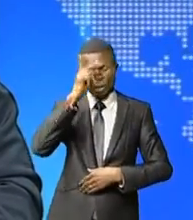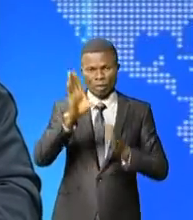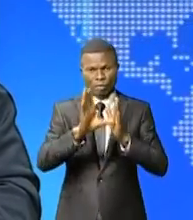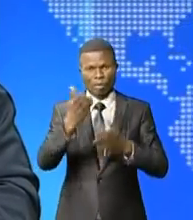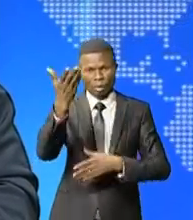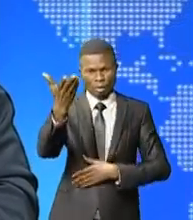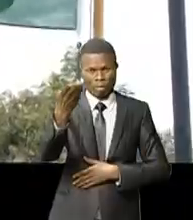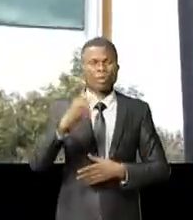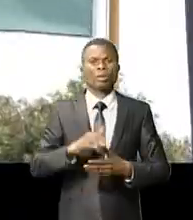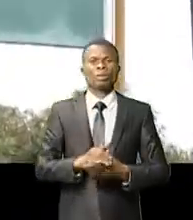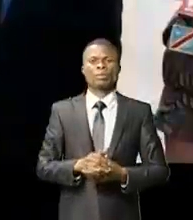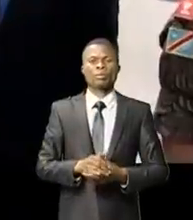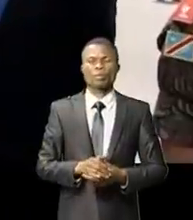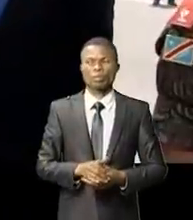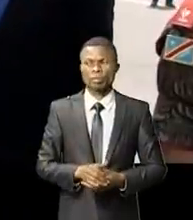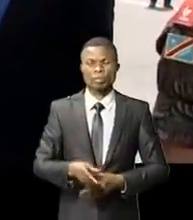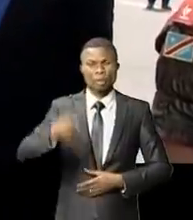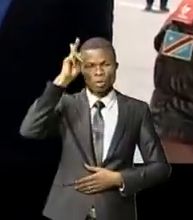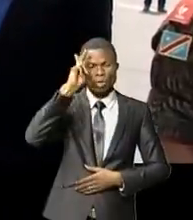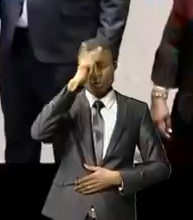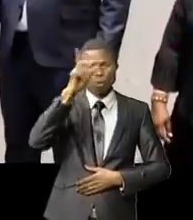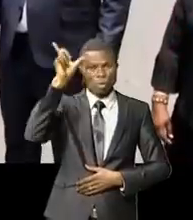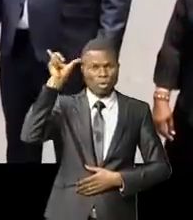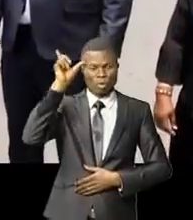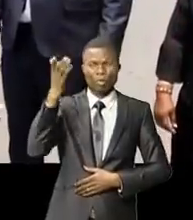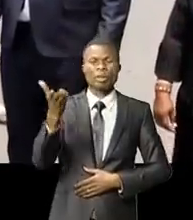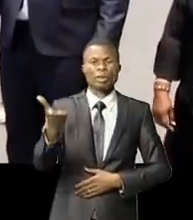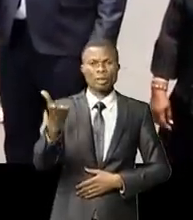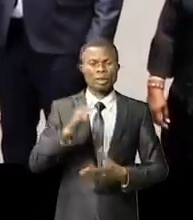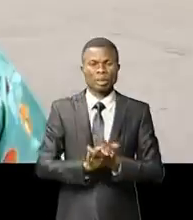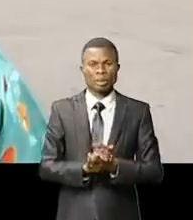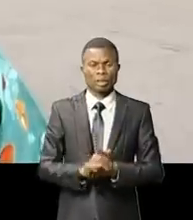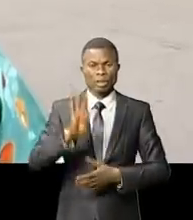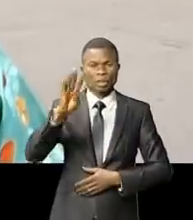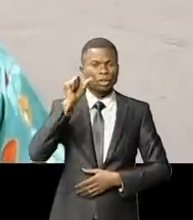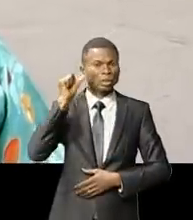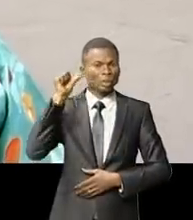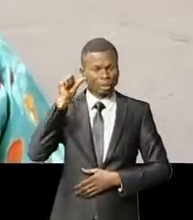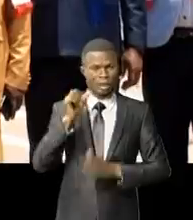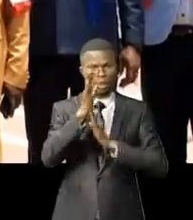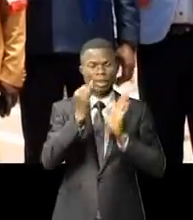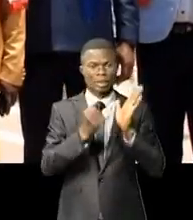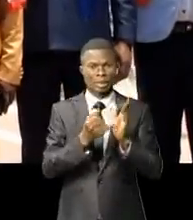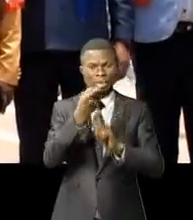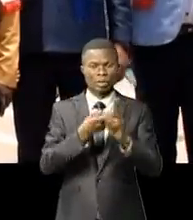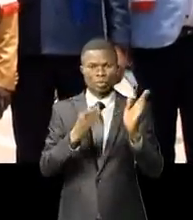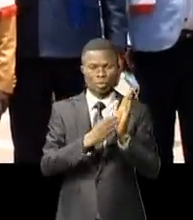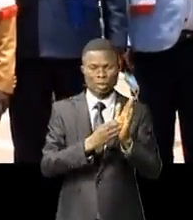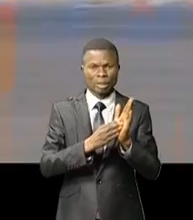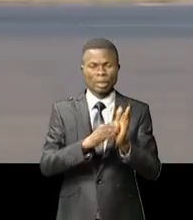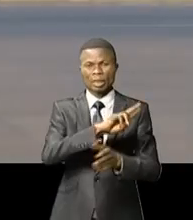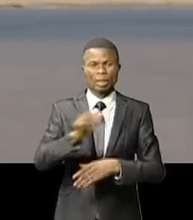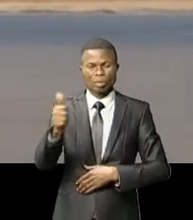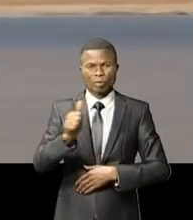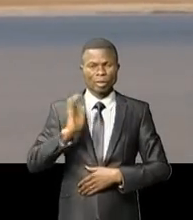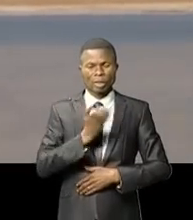regarder. Dans le Haut-Katanga à Lubumbashi, c'est ce jeudi 16 septembre 2021 que le président de